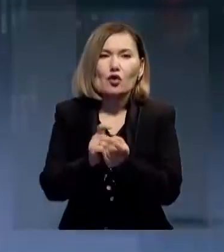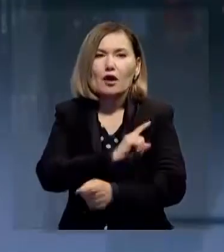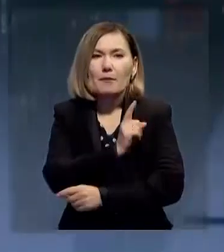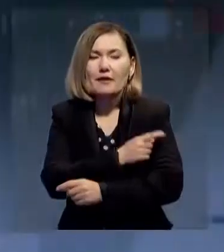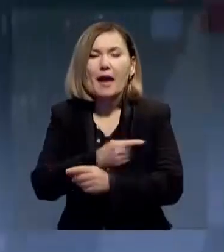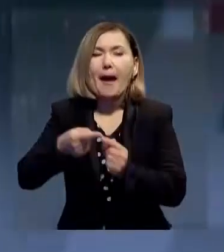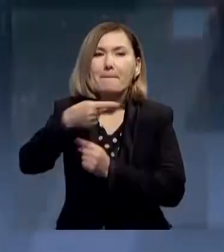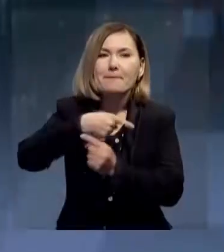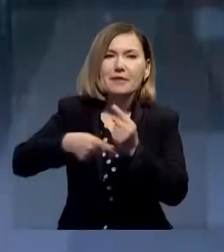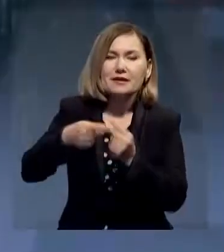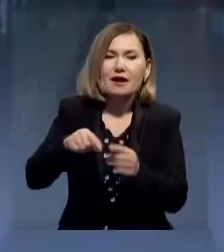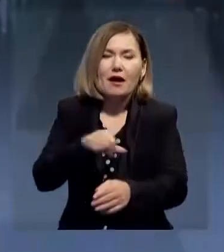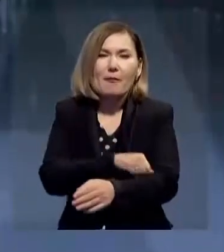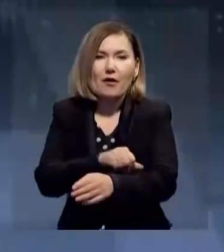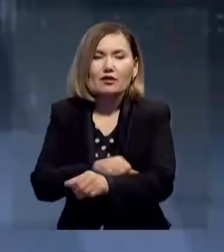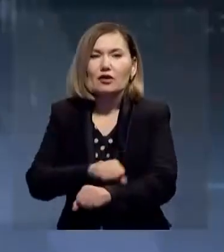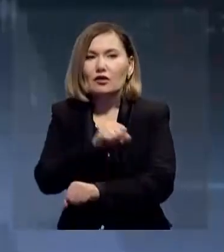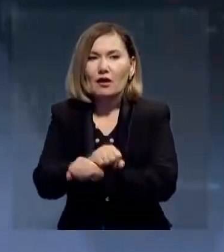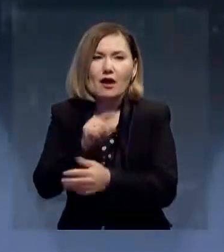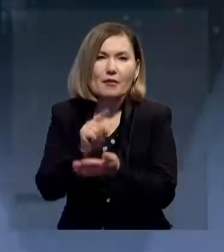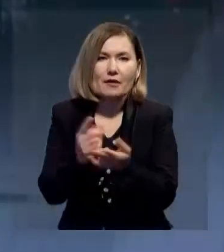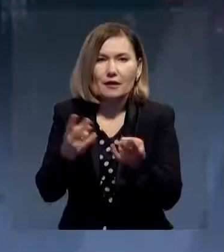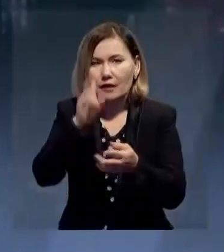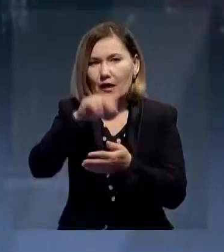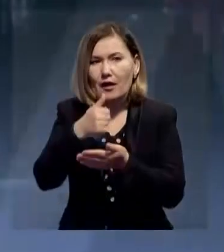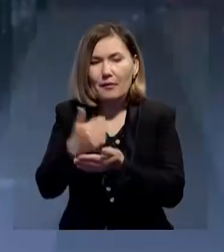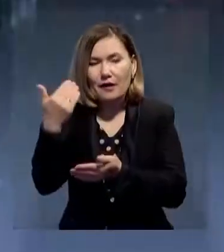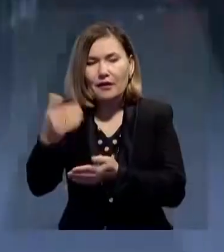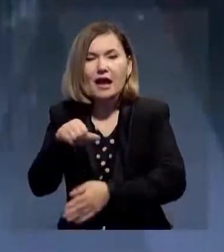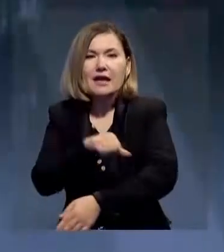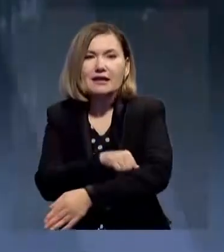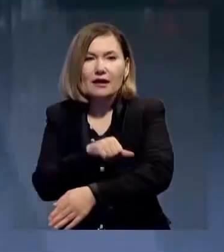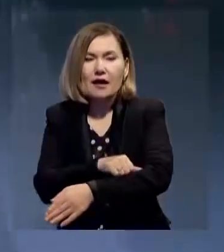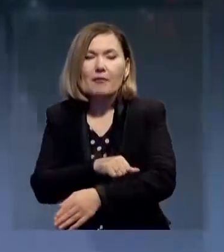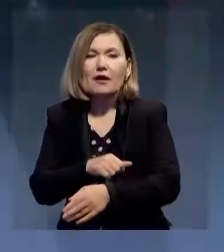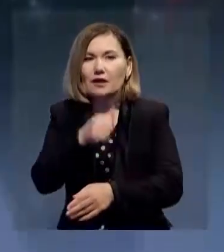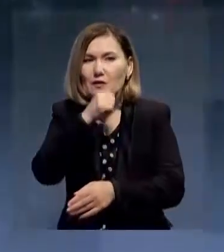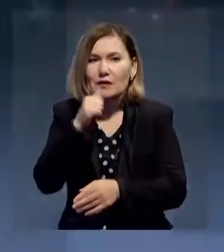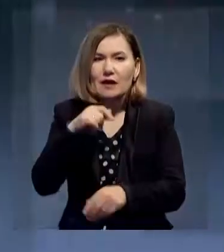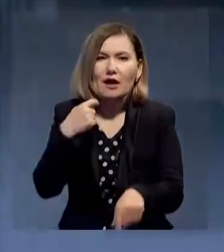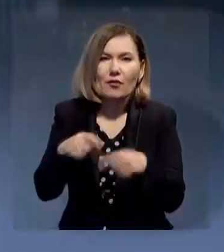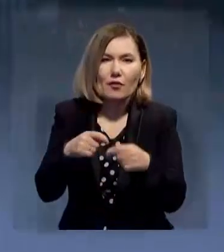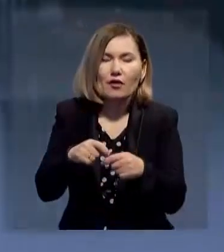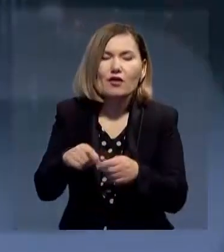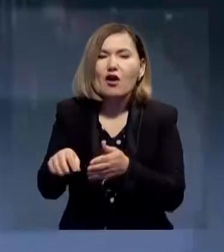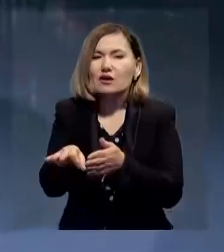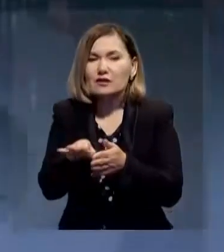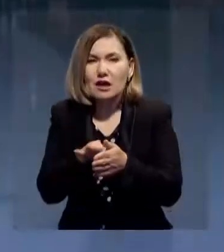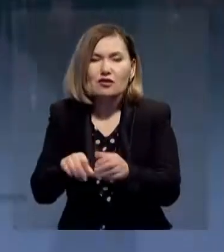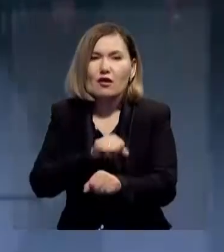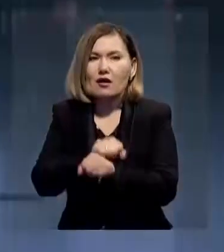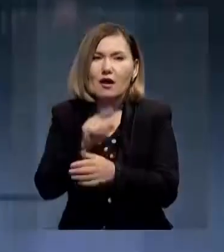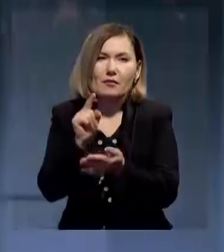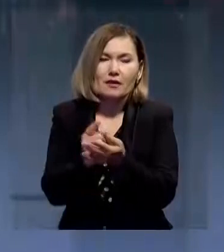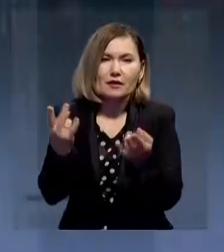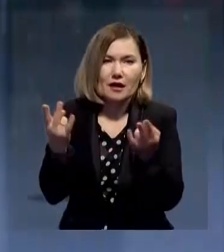айналған қылмыстың тамырына балта шабу көзделіп отыр. Мемлекет басшысы синтетикалық зат өндіретін орындарды түбегейлі жою үшін батыл